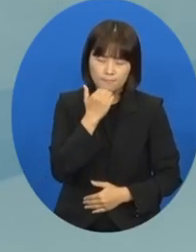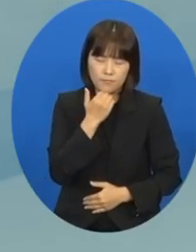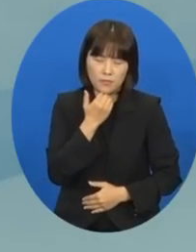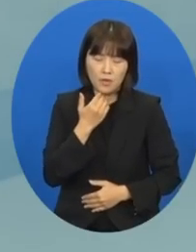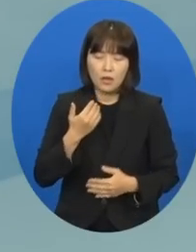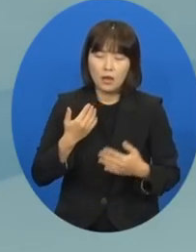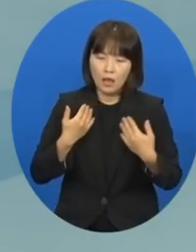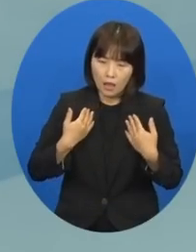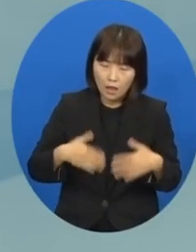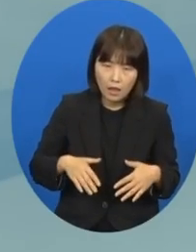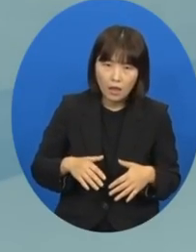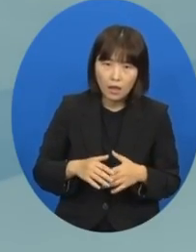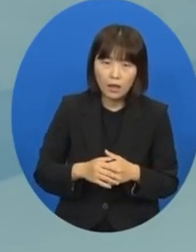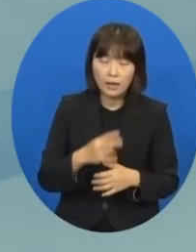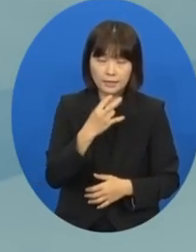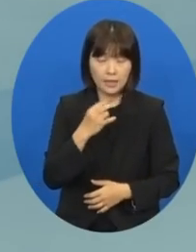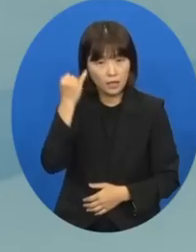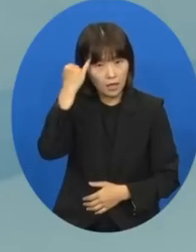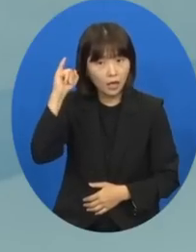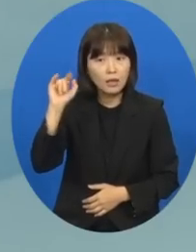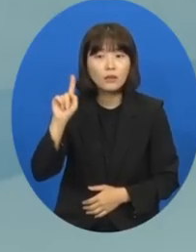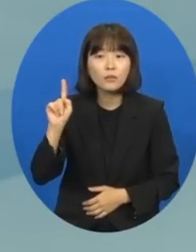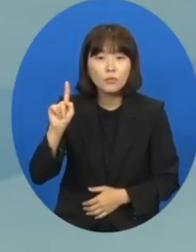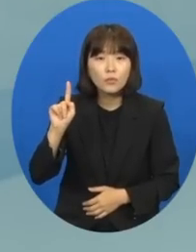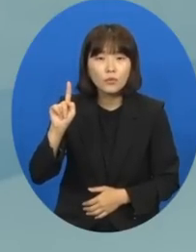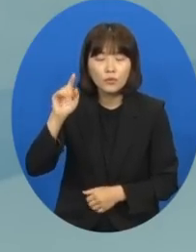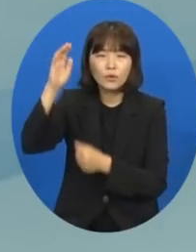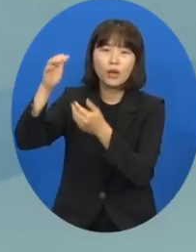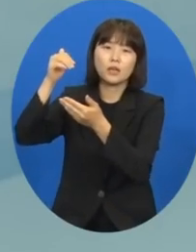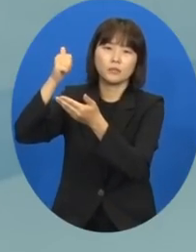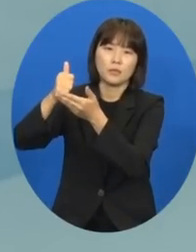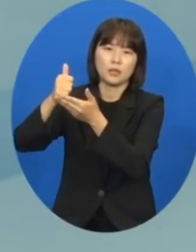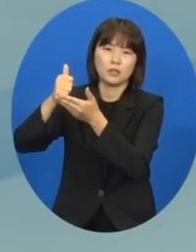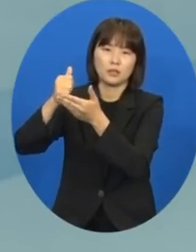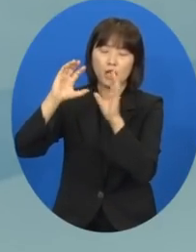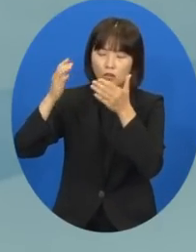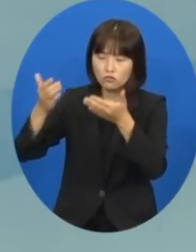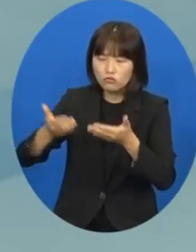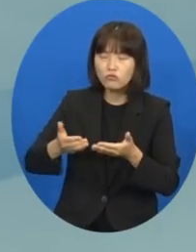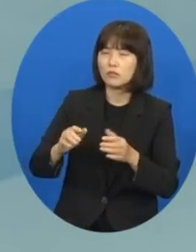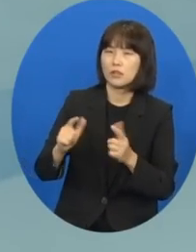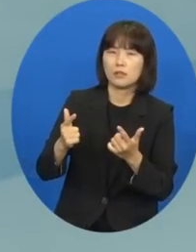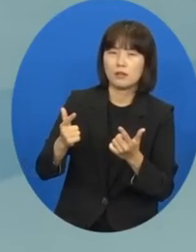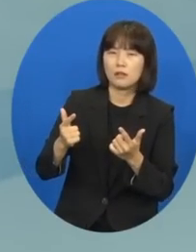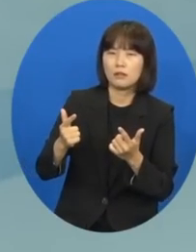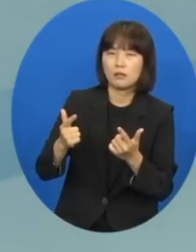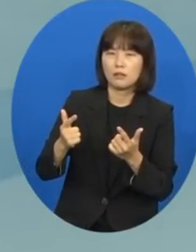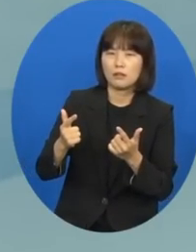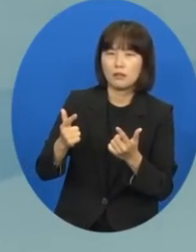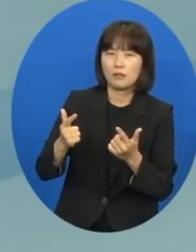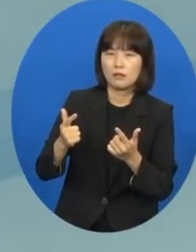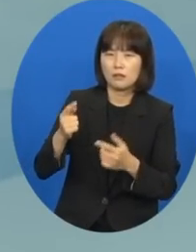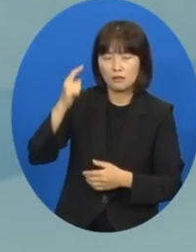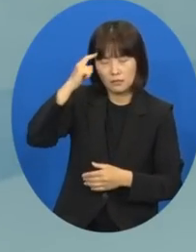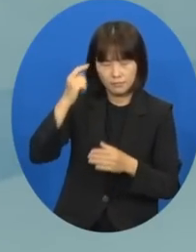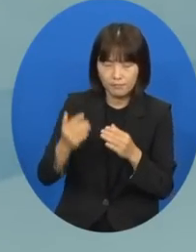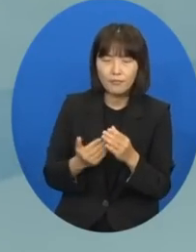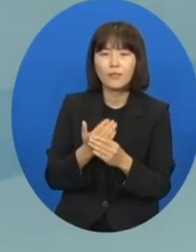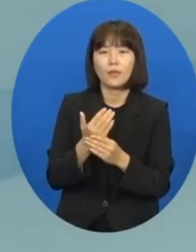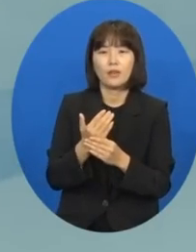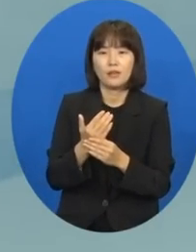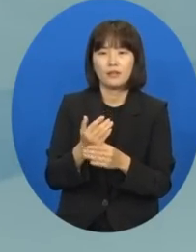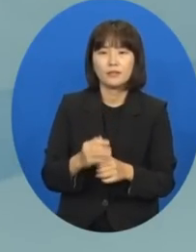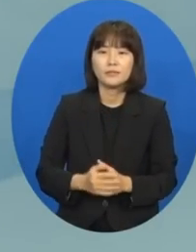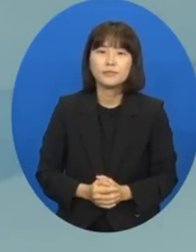가지 아이디어가 오는데 뭐냐면 하나님께서 자식을 주지 않으실 거야 라는 생각이 딱 주어진